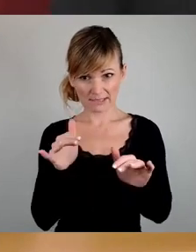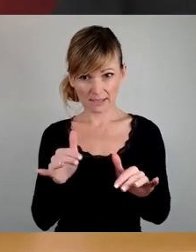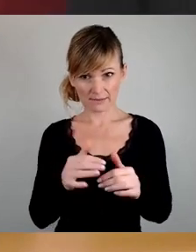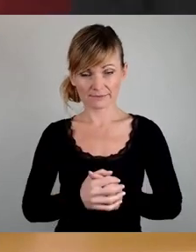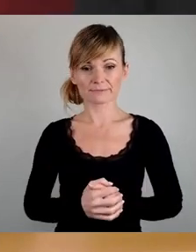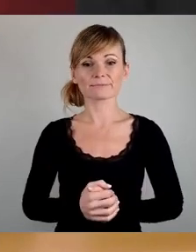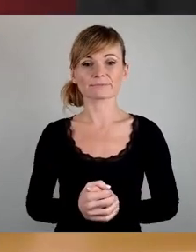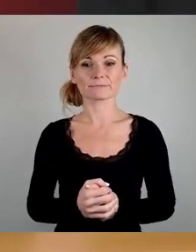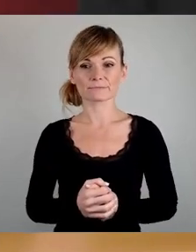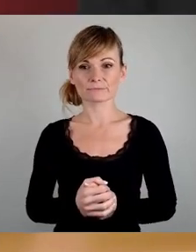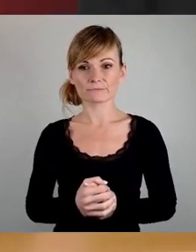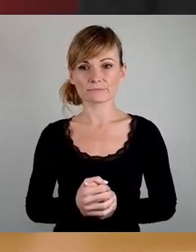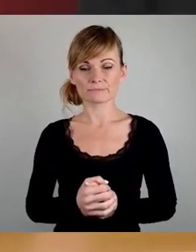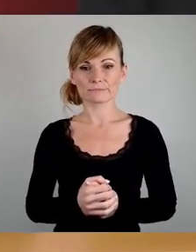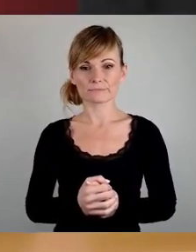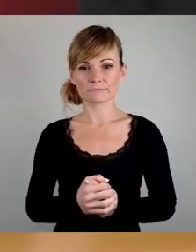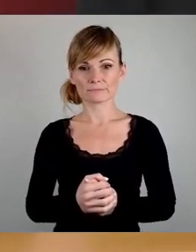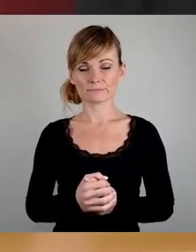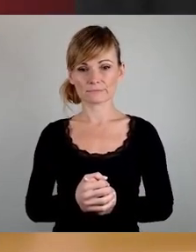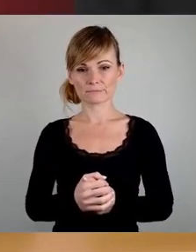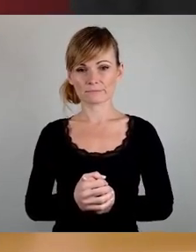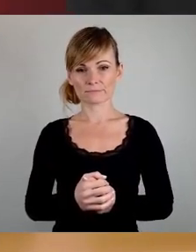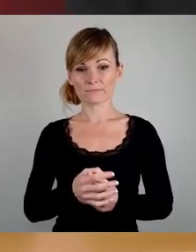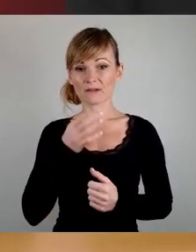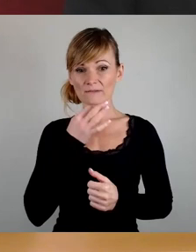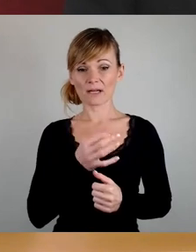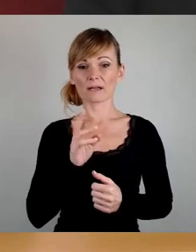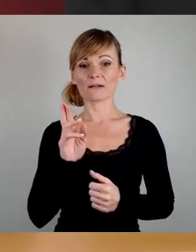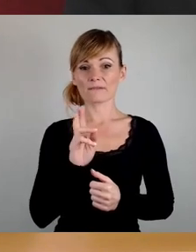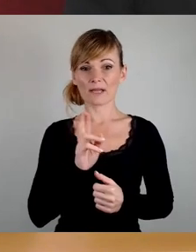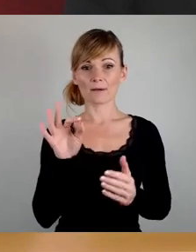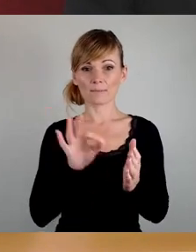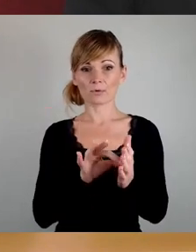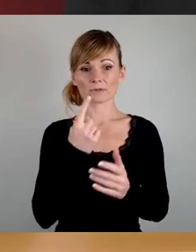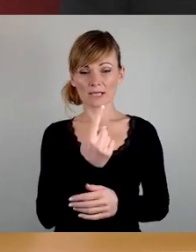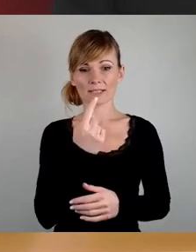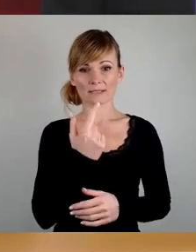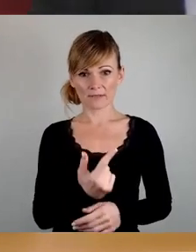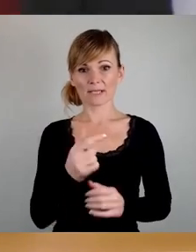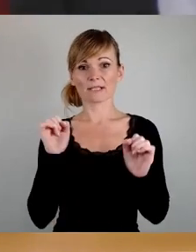Und da fragen wir den Punkten 1 und 2 die Zustimmung gibt.